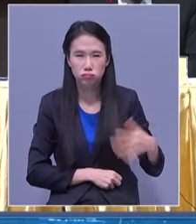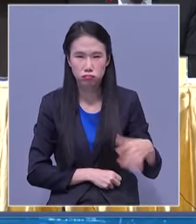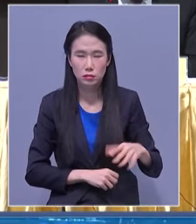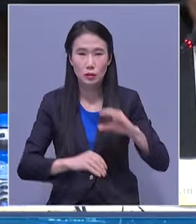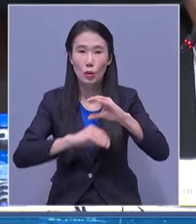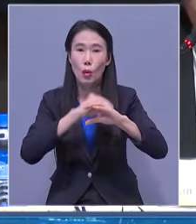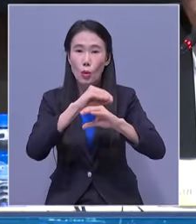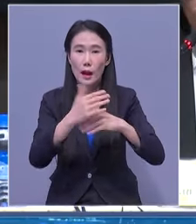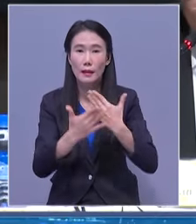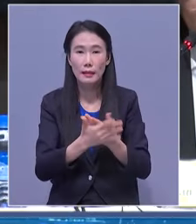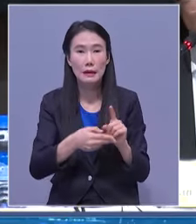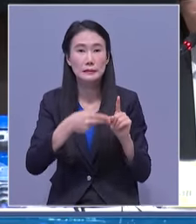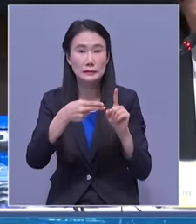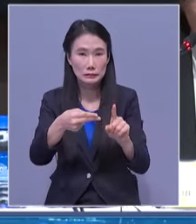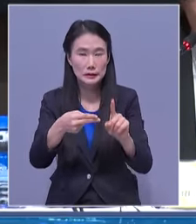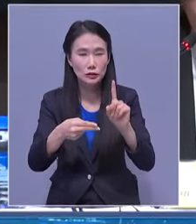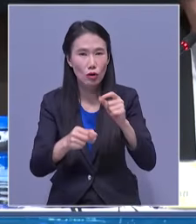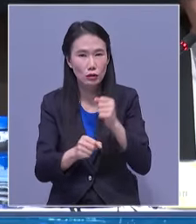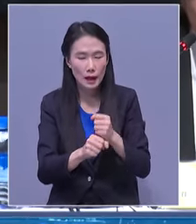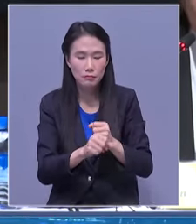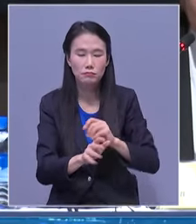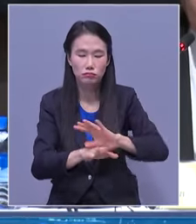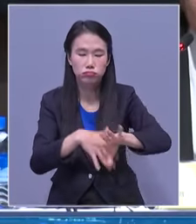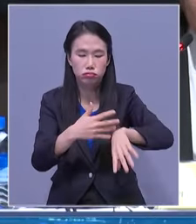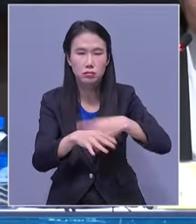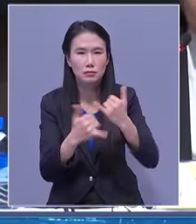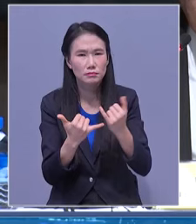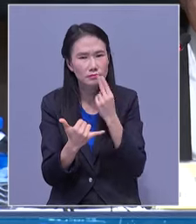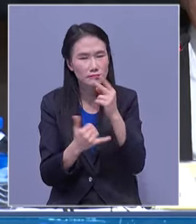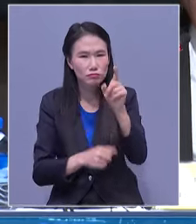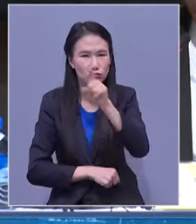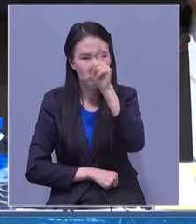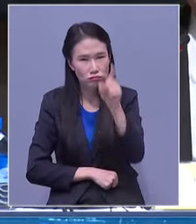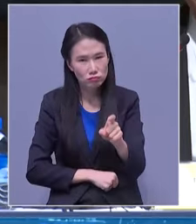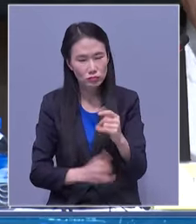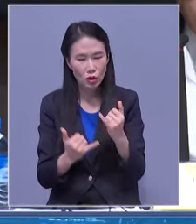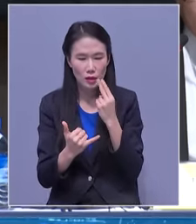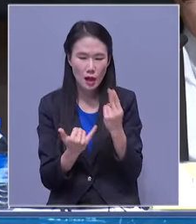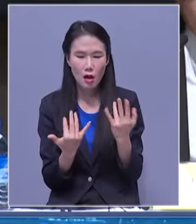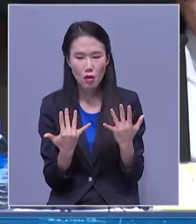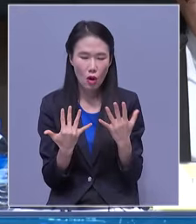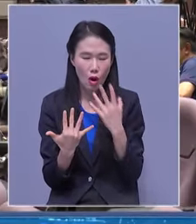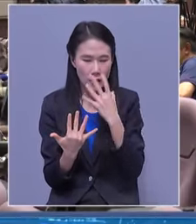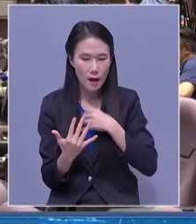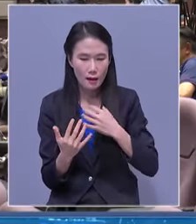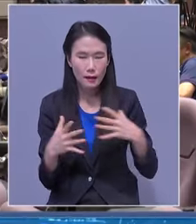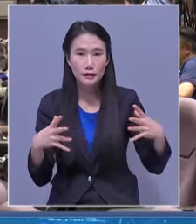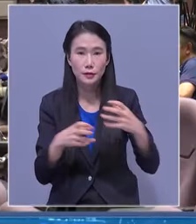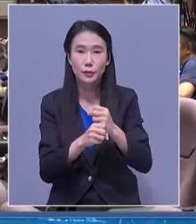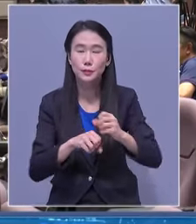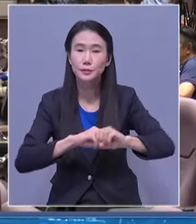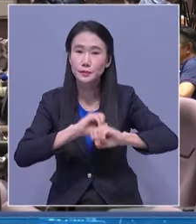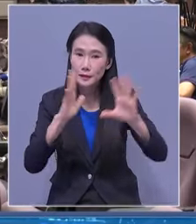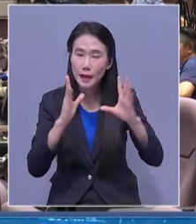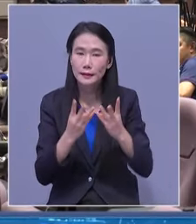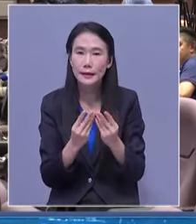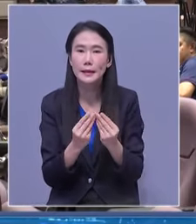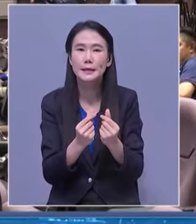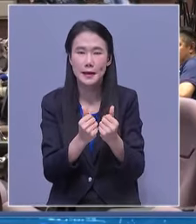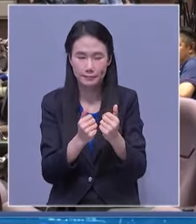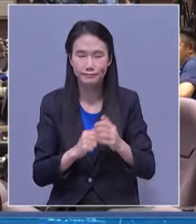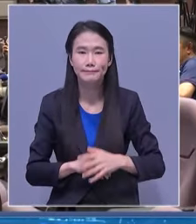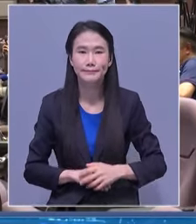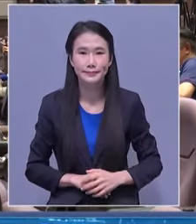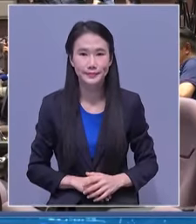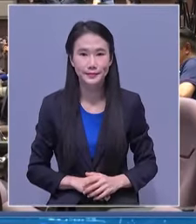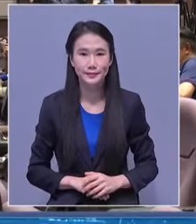นโครงการ Digital Wallet จะต้องเดินหน้าต่อแต่ก็นี่และที่รอยอยตอนนี้เพื่อความชัดเจนและเพื่อความรอบขอบให้มากย